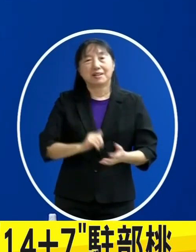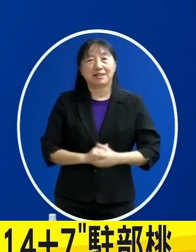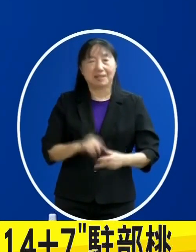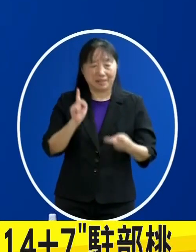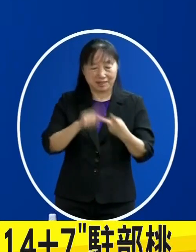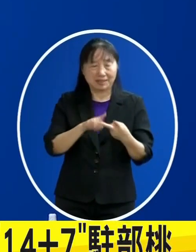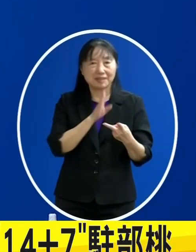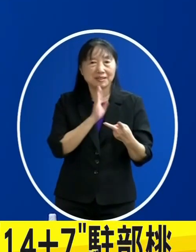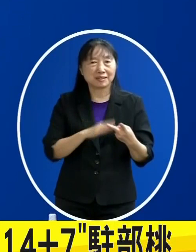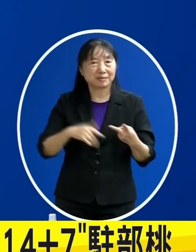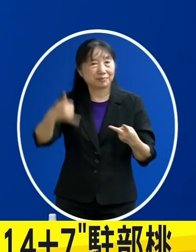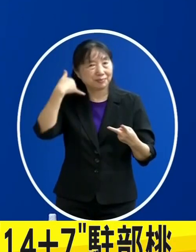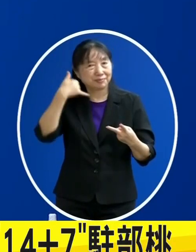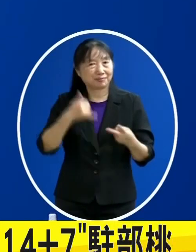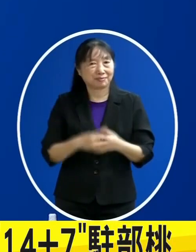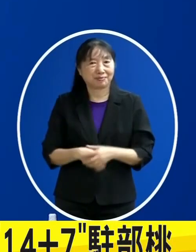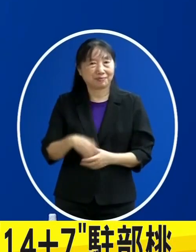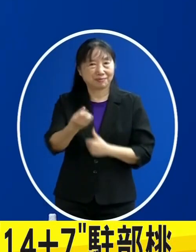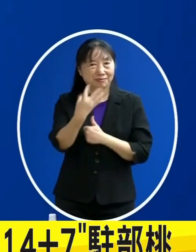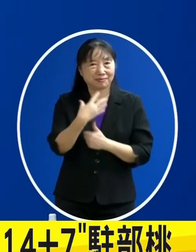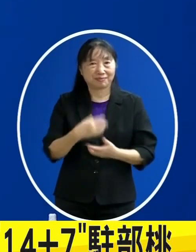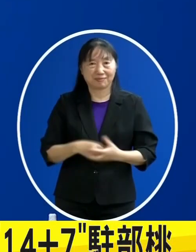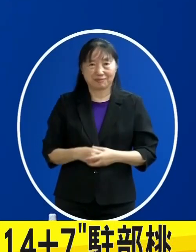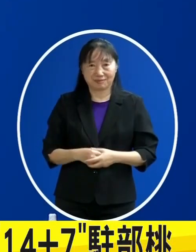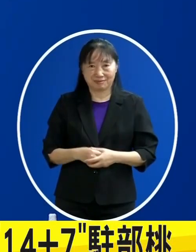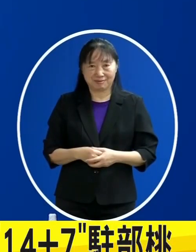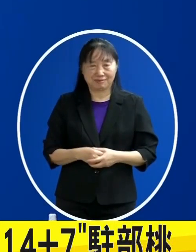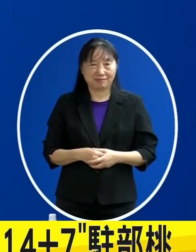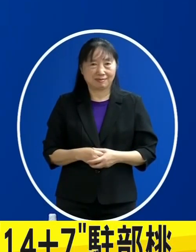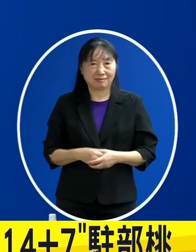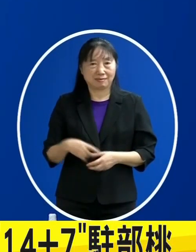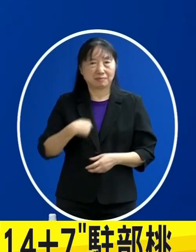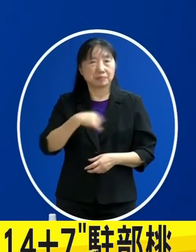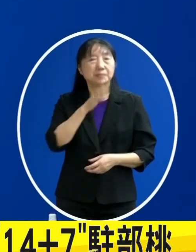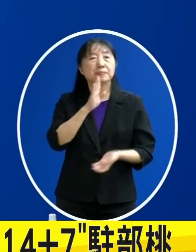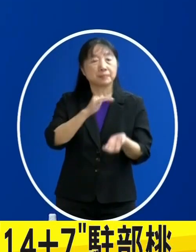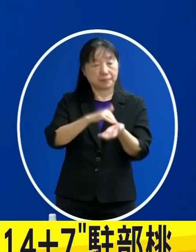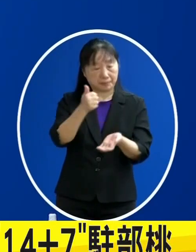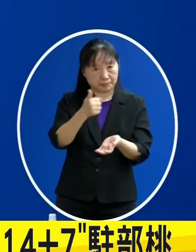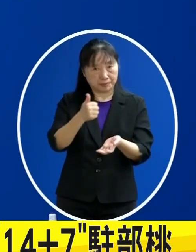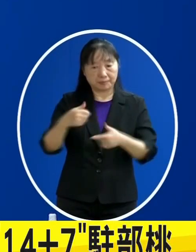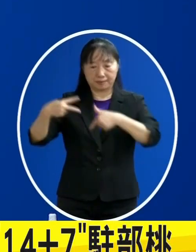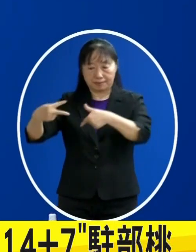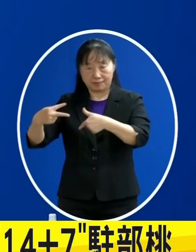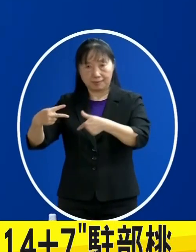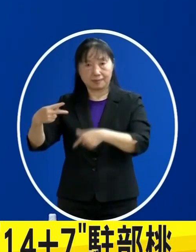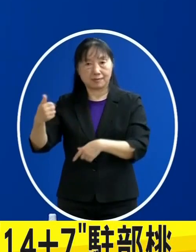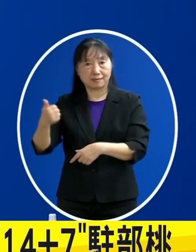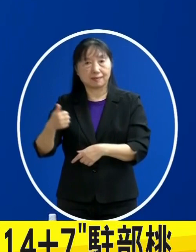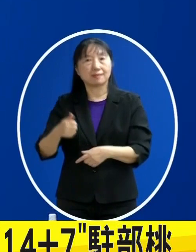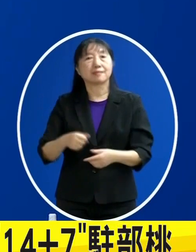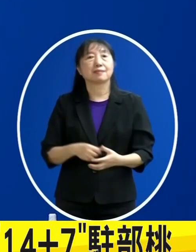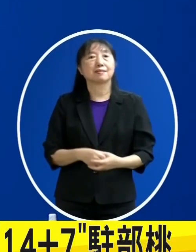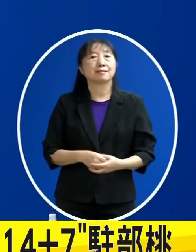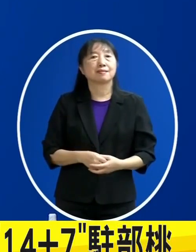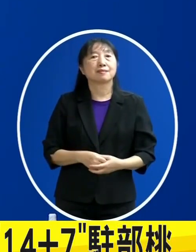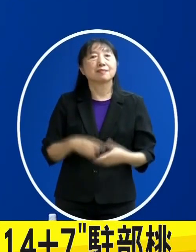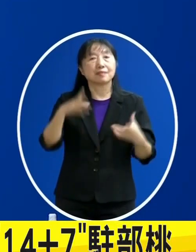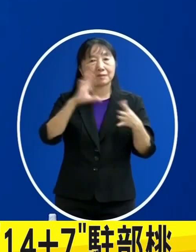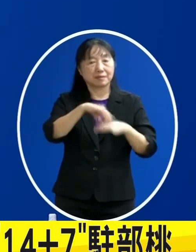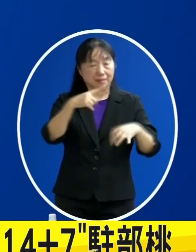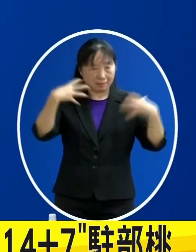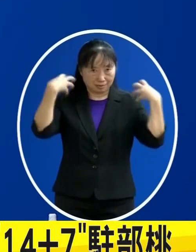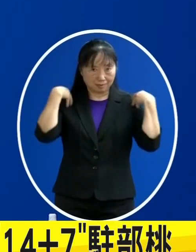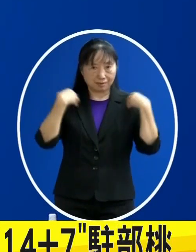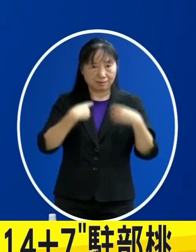那第二个电话告诉我是说，我们是医者也是仁者，那你要照用你的这个负责任的